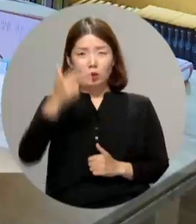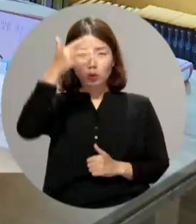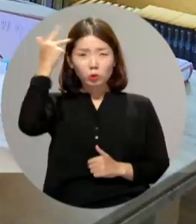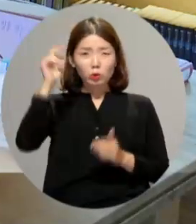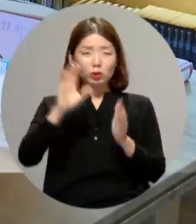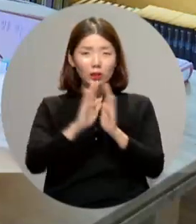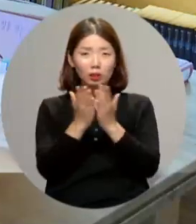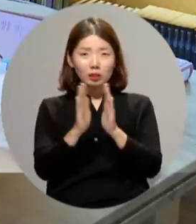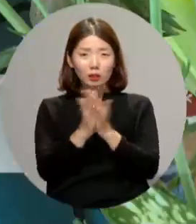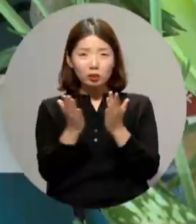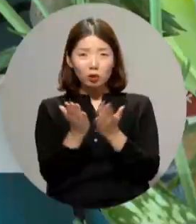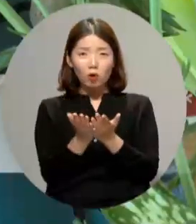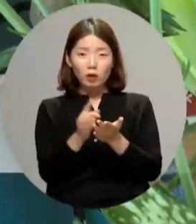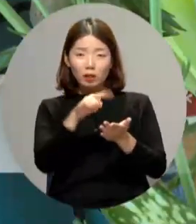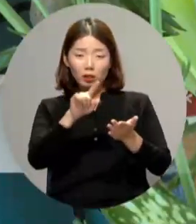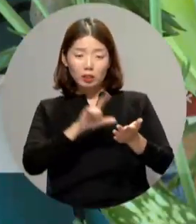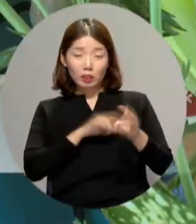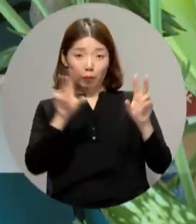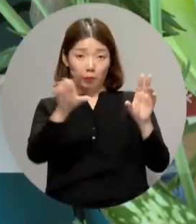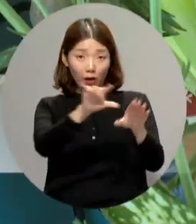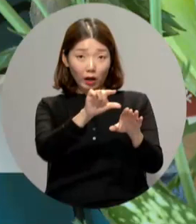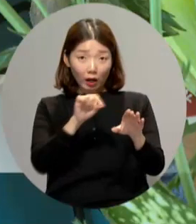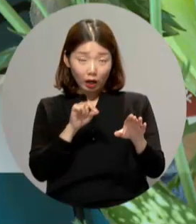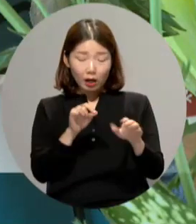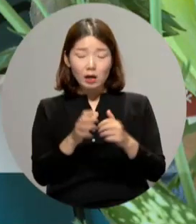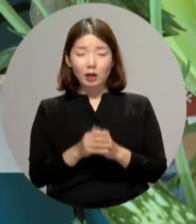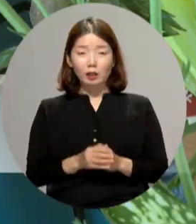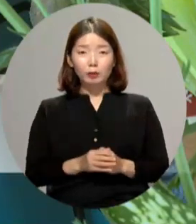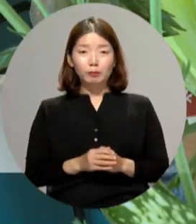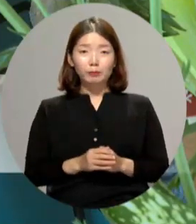서적 중개인 책회에서 이름을 따온 이번